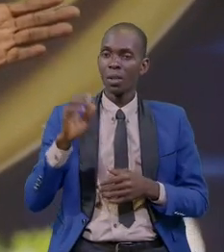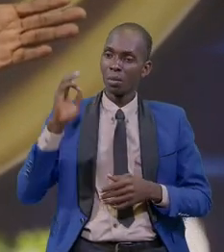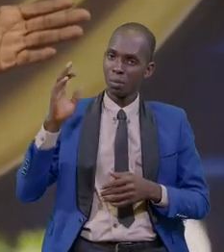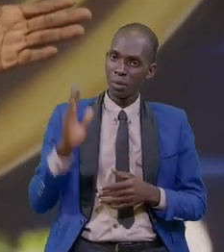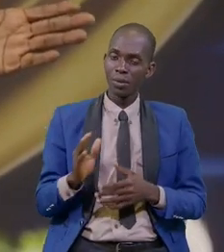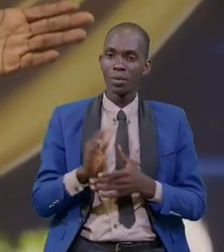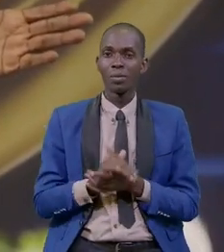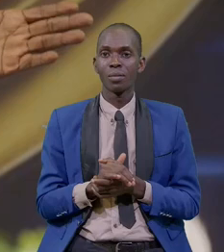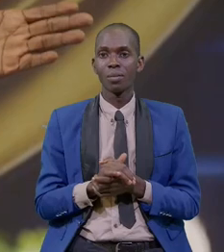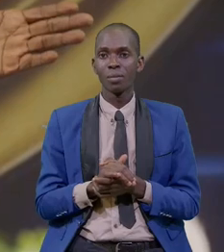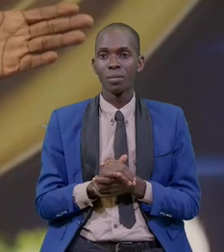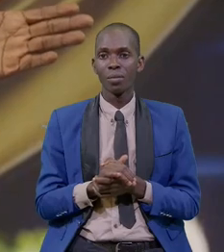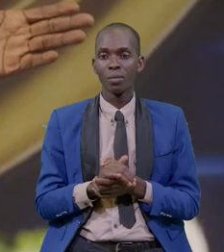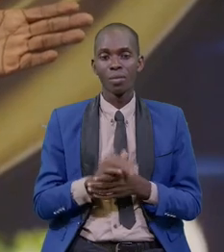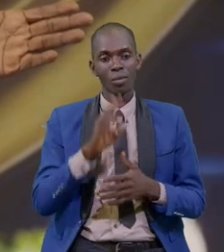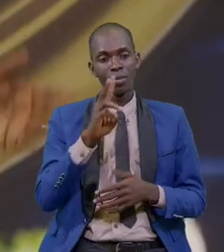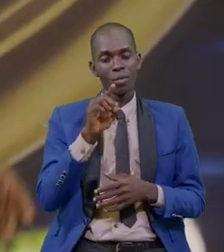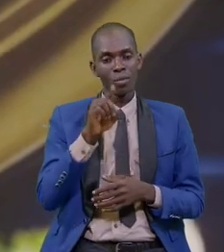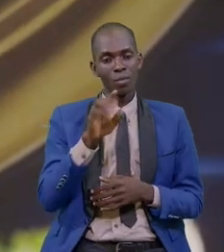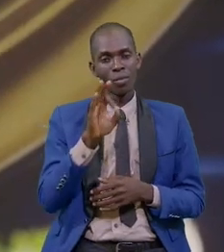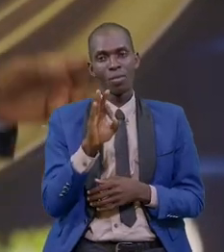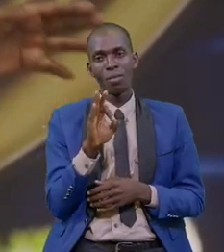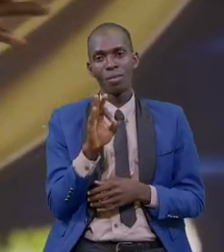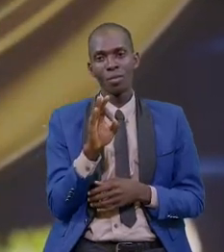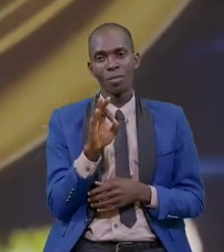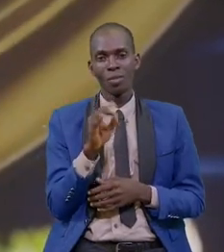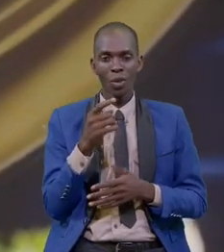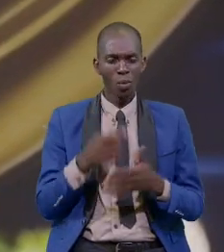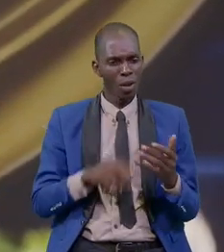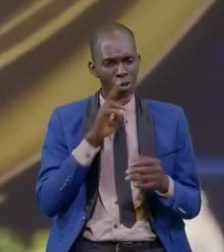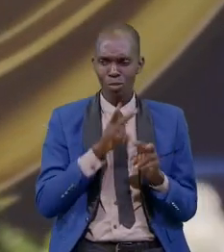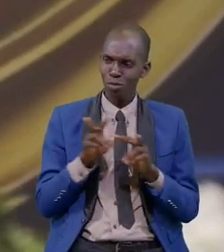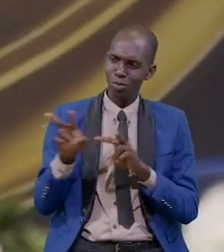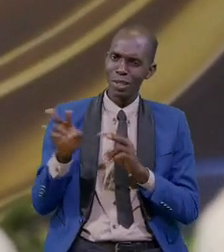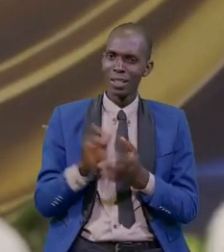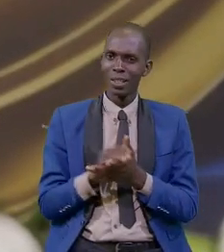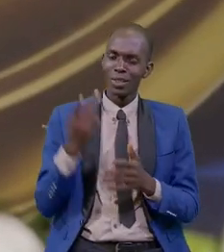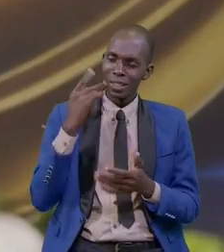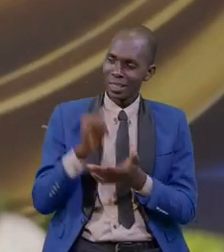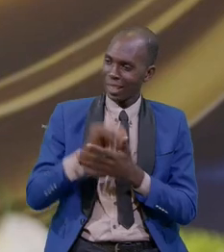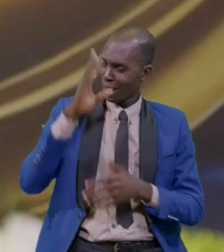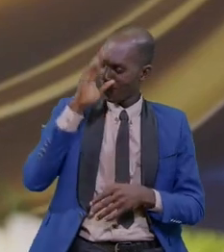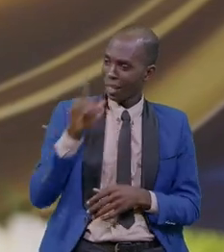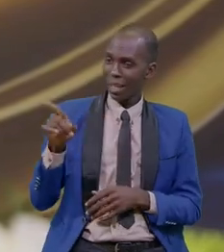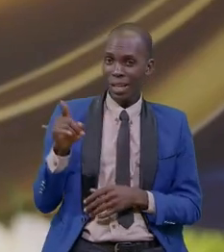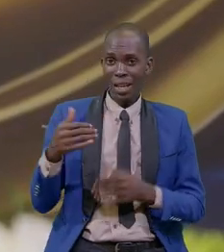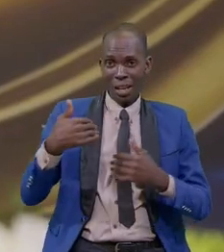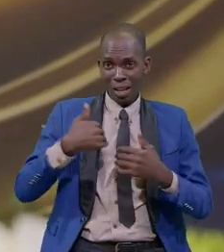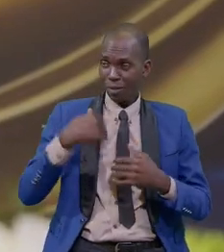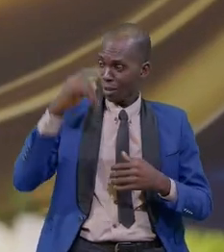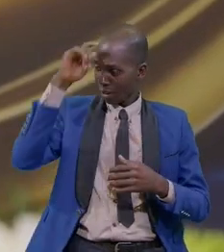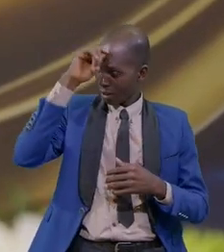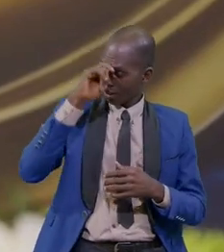pasteur, WF. Vous regardez à quoi? Regardez cet homme. Il a son chapeau sur la